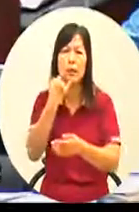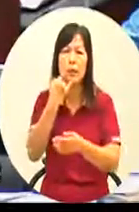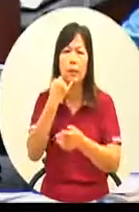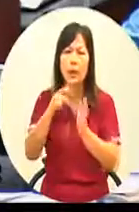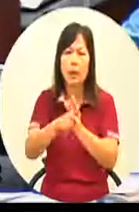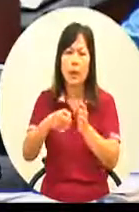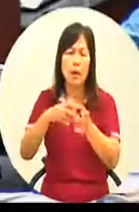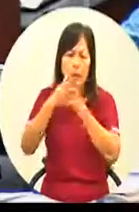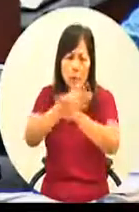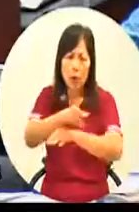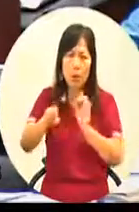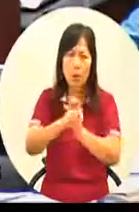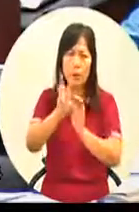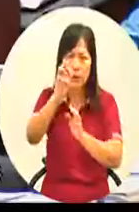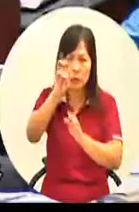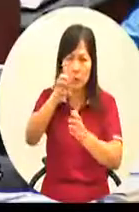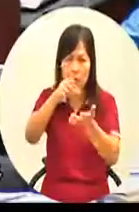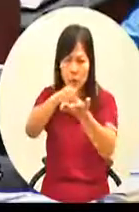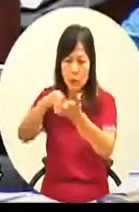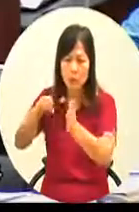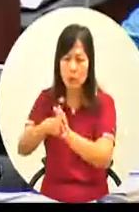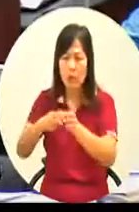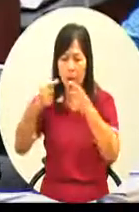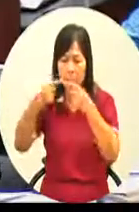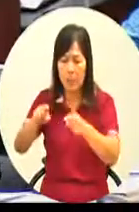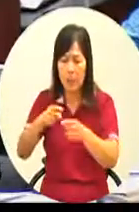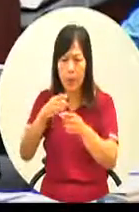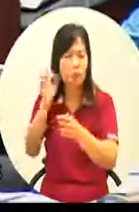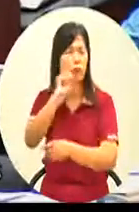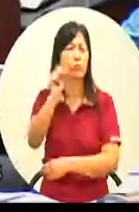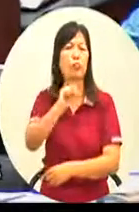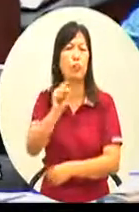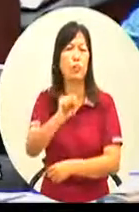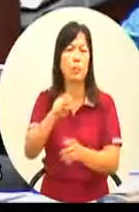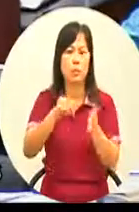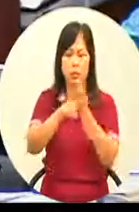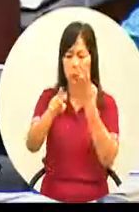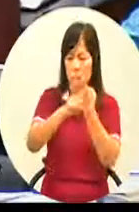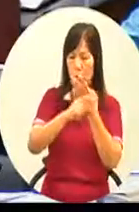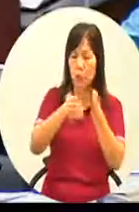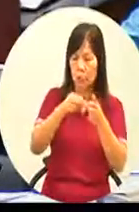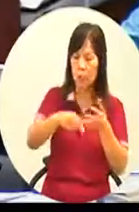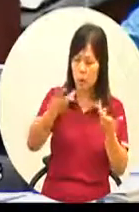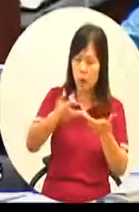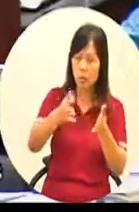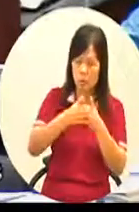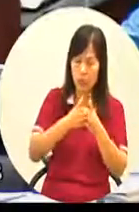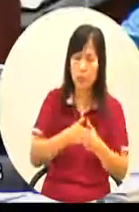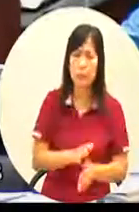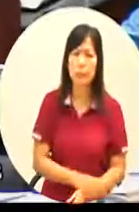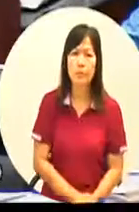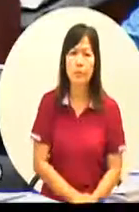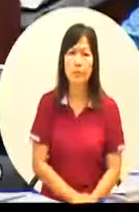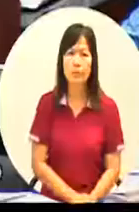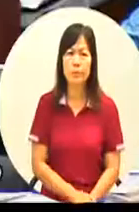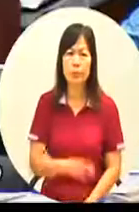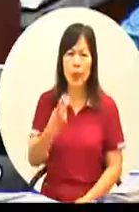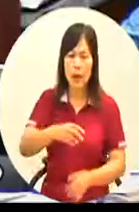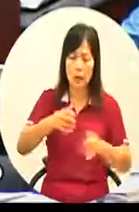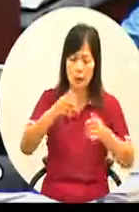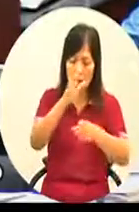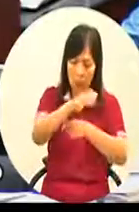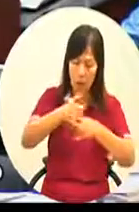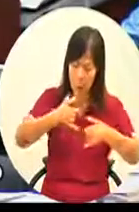超过33丛，就表示讲你袂使甲拍折啦。哦，这是一个专业问题啦。搁有迄个农路的问